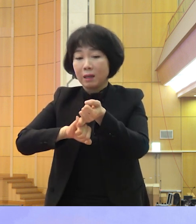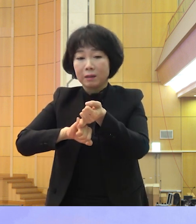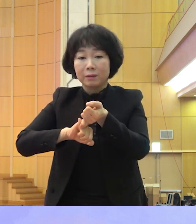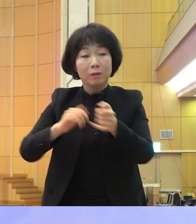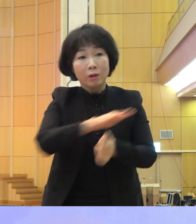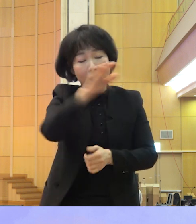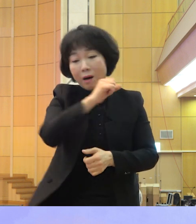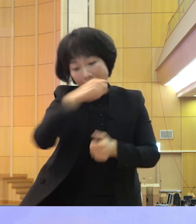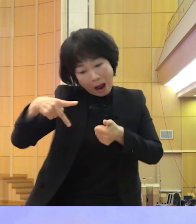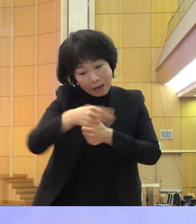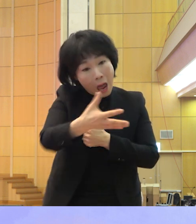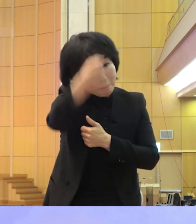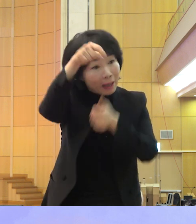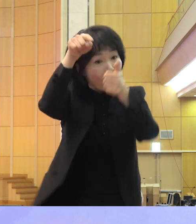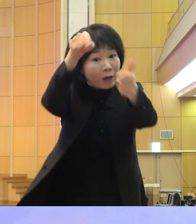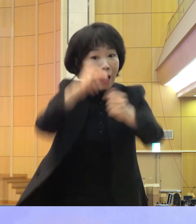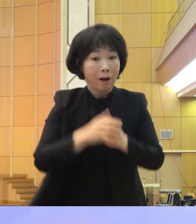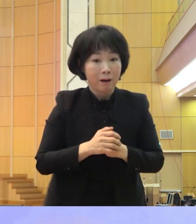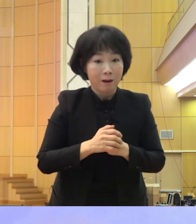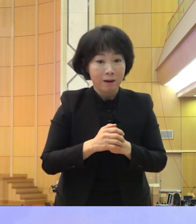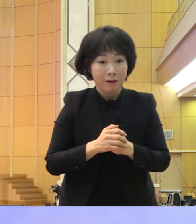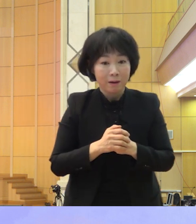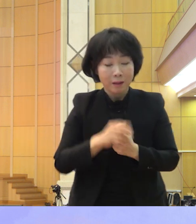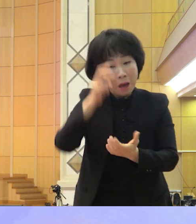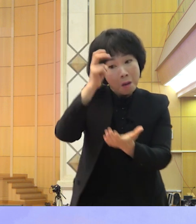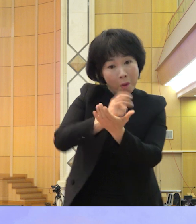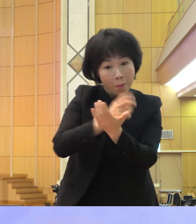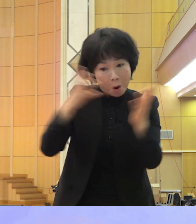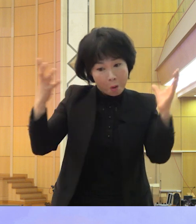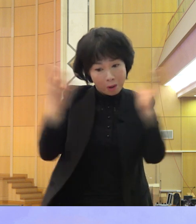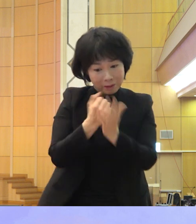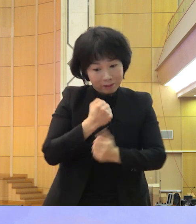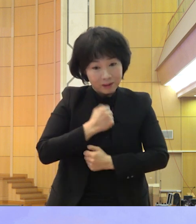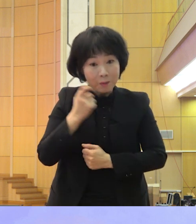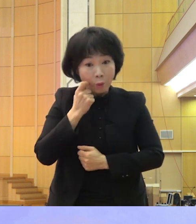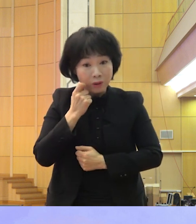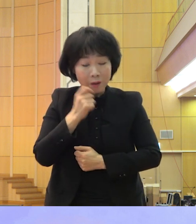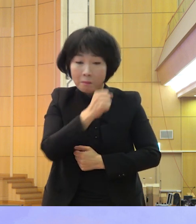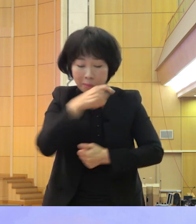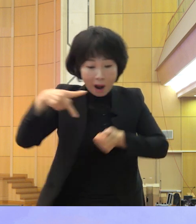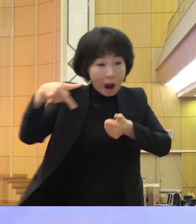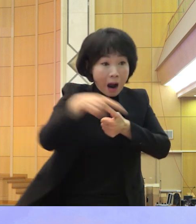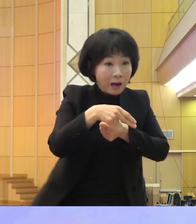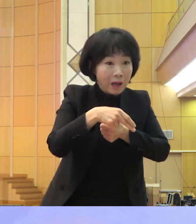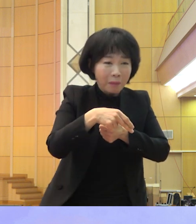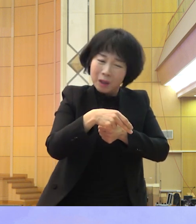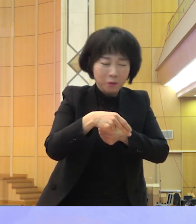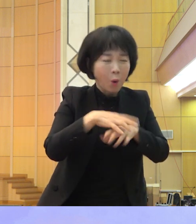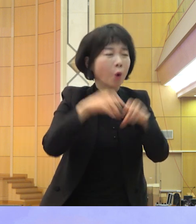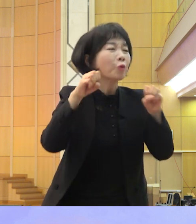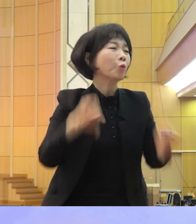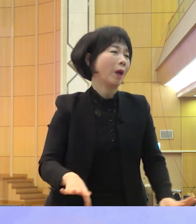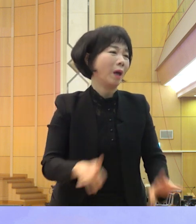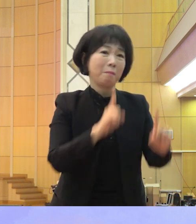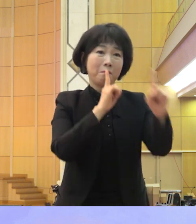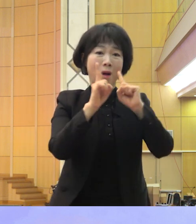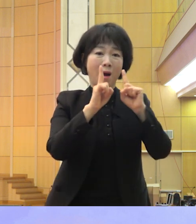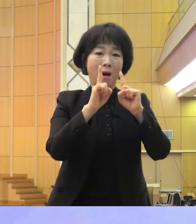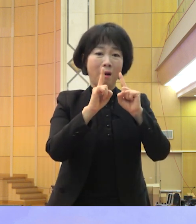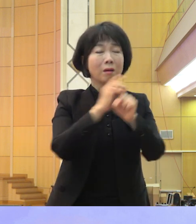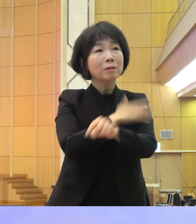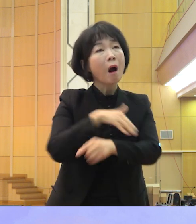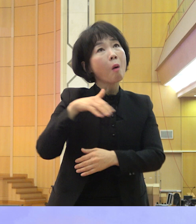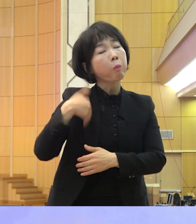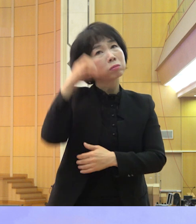할례 받으라고 했는데 또 이거 할례를 율법의 말씀을 다 지키지 못하면 할례가 또 무할례가 된다고 하는 이런 사실들을